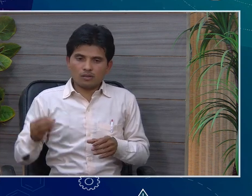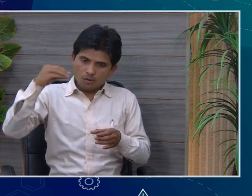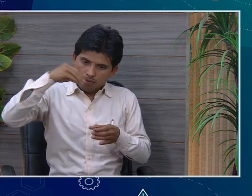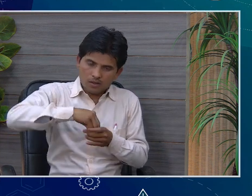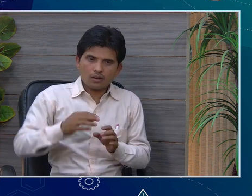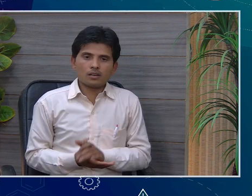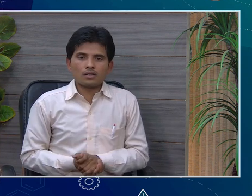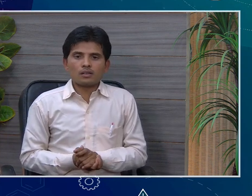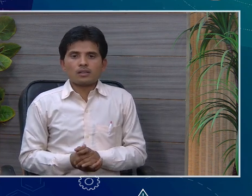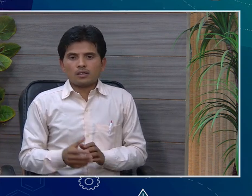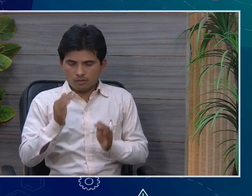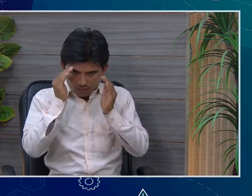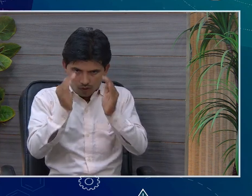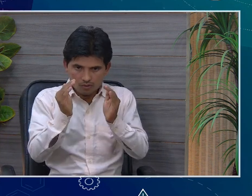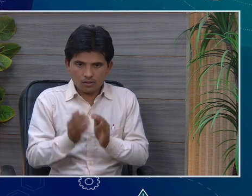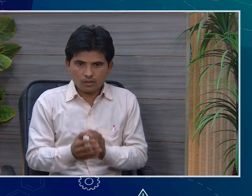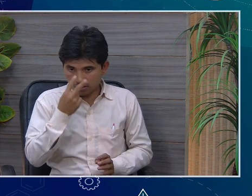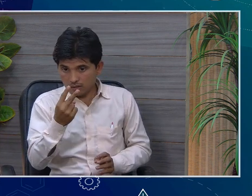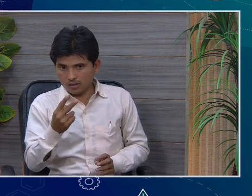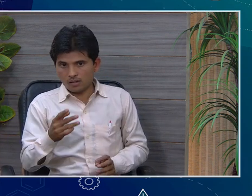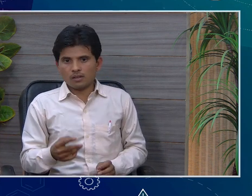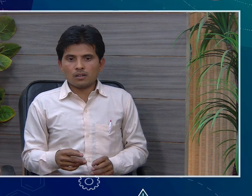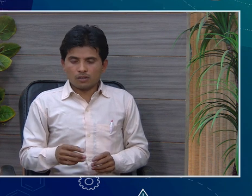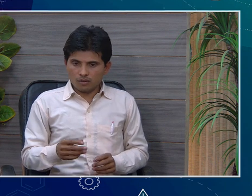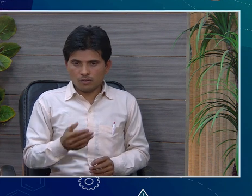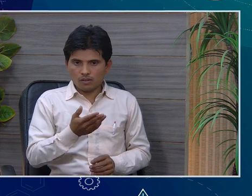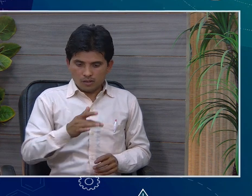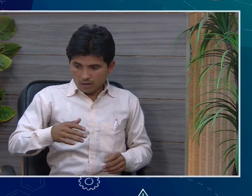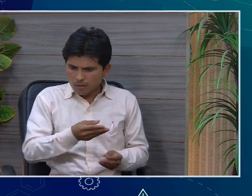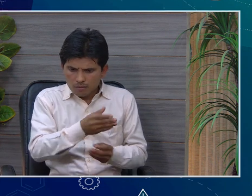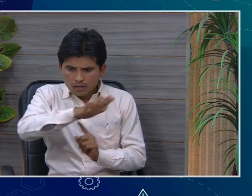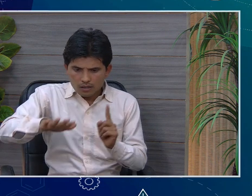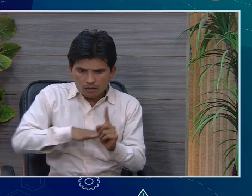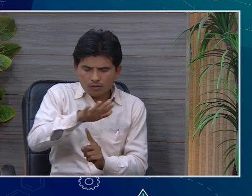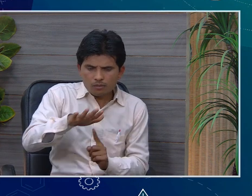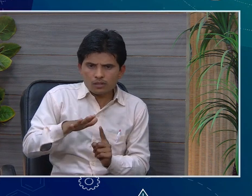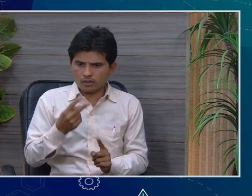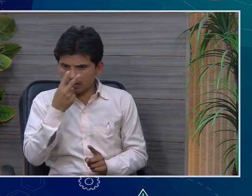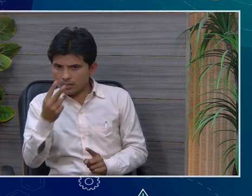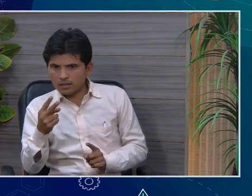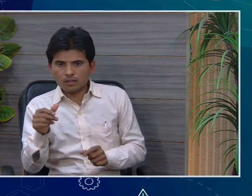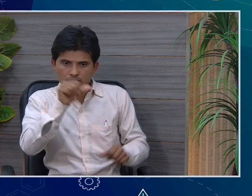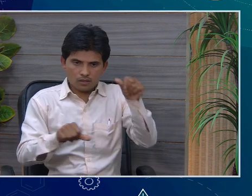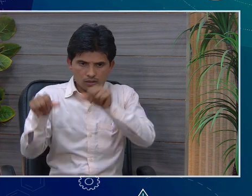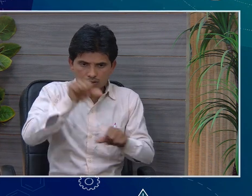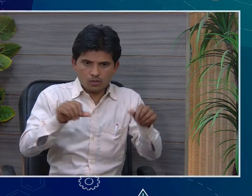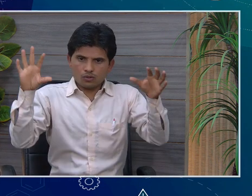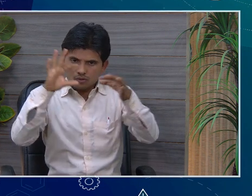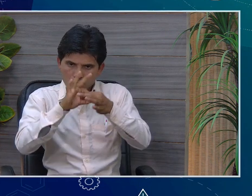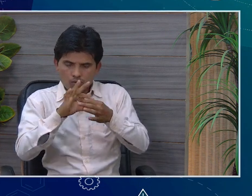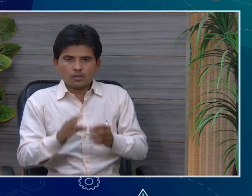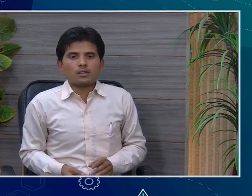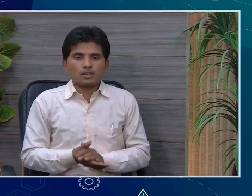पार्ट इसे हम गौर नहीं करते जब अप गौर करेंगे अपना ऑब्जर्वेशन बनाएंगे तो अपने आसपास को आप चीजों को देखने जो विज्ञान से काफी हद तक हुई है